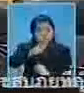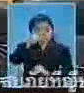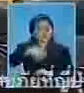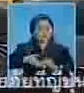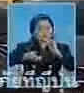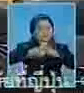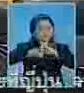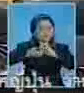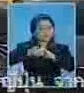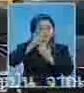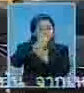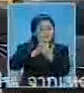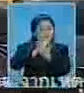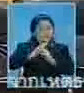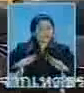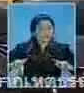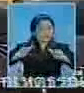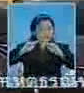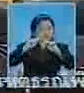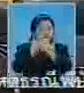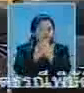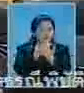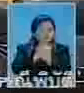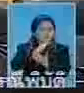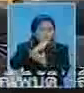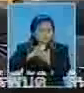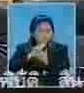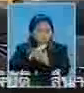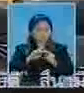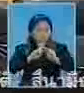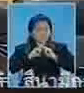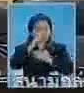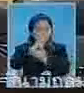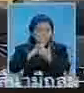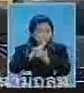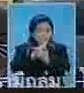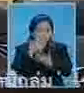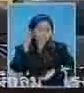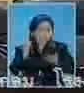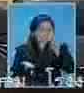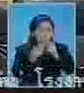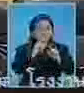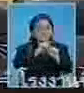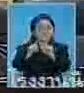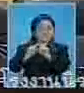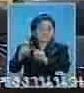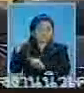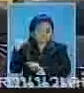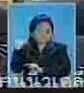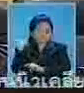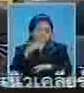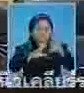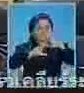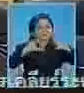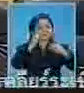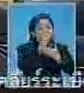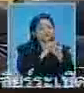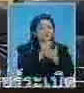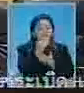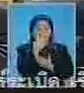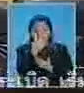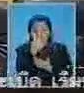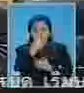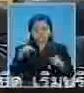จไม่ว่าจะเป็นรัฐวิสาหกิจที่เป็นบริษัทมหาชนหรือไม่ก็แล้วแต่ล้วนแล้ว